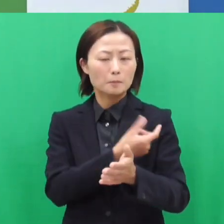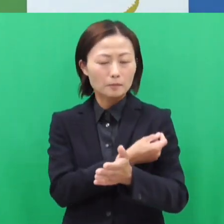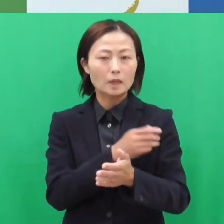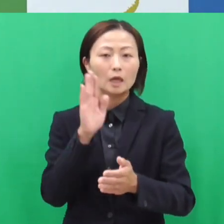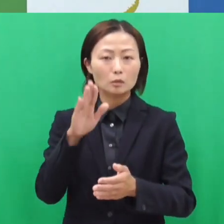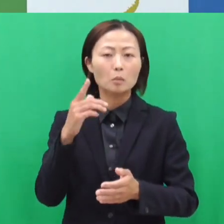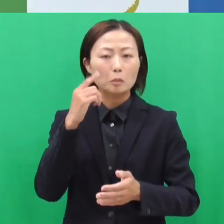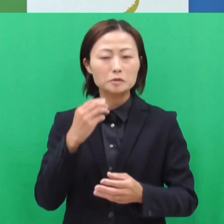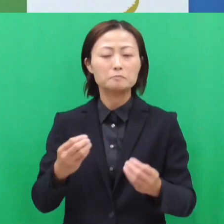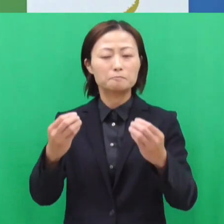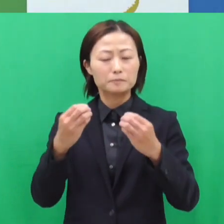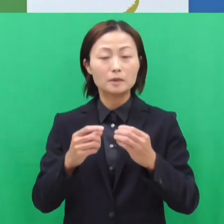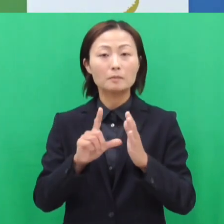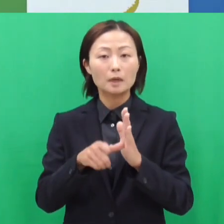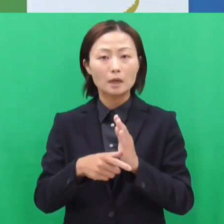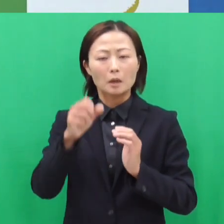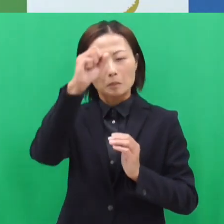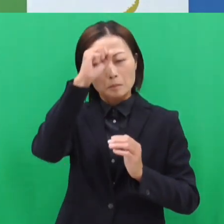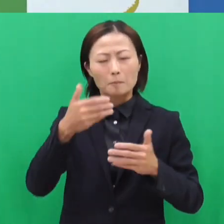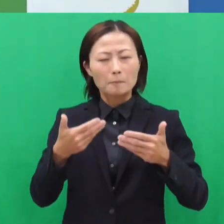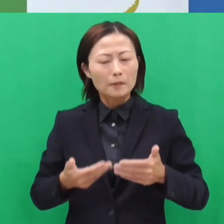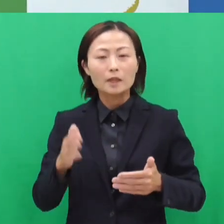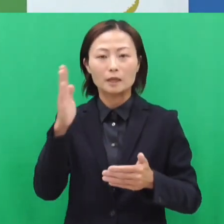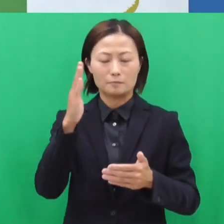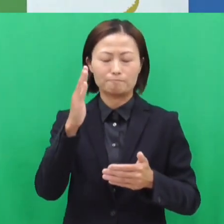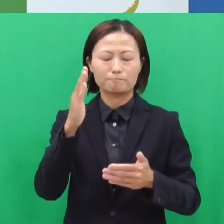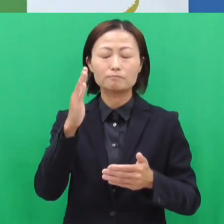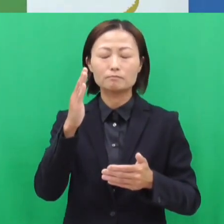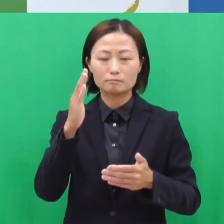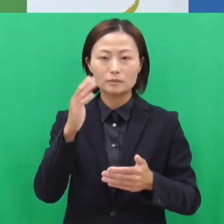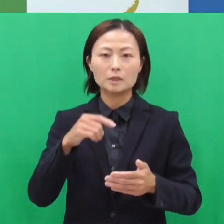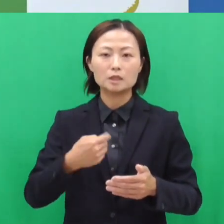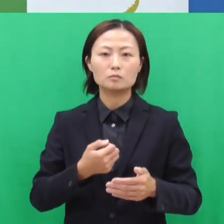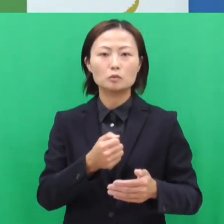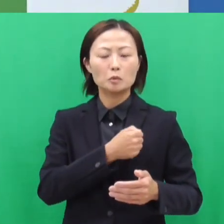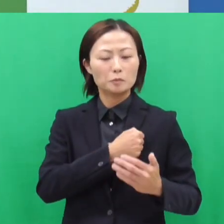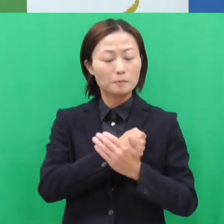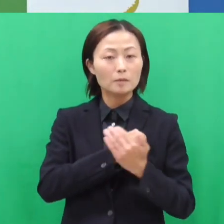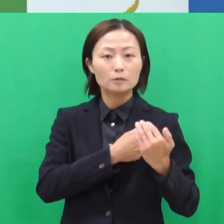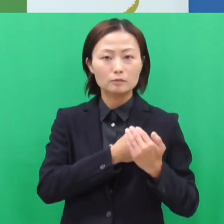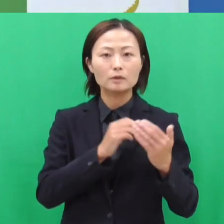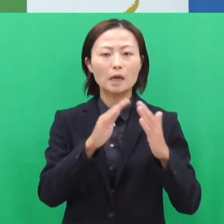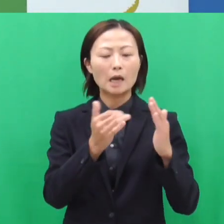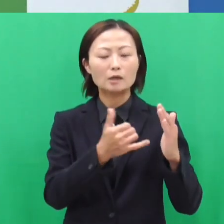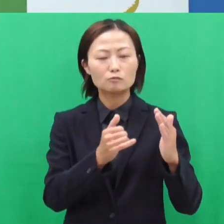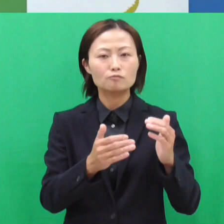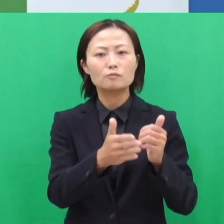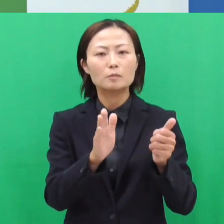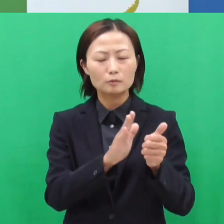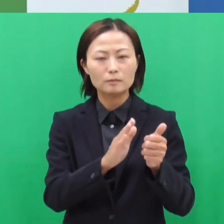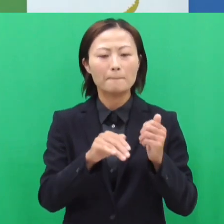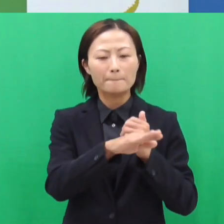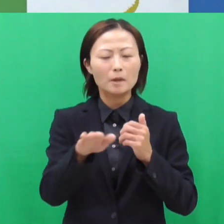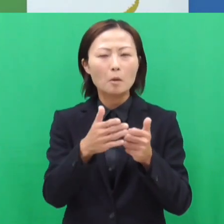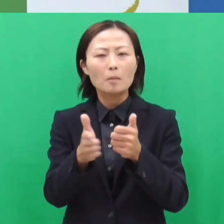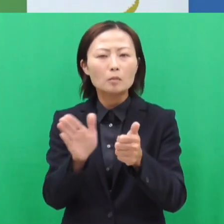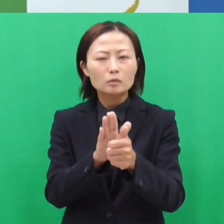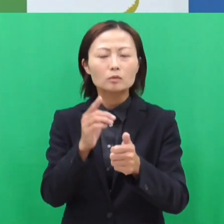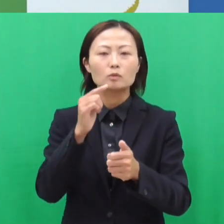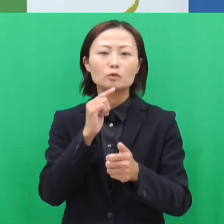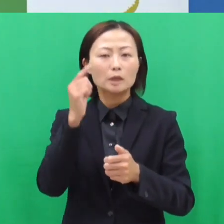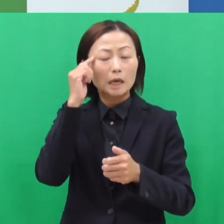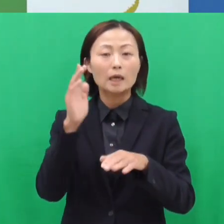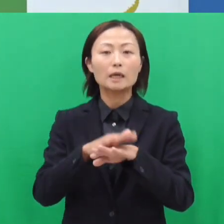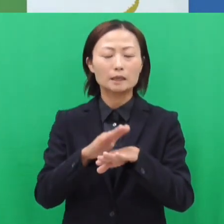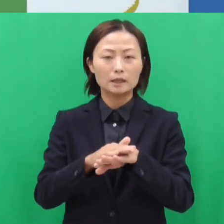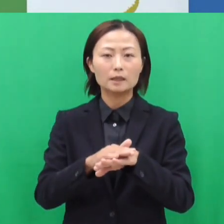で皆さんで自分の命を守る家族を守る周りの人を守るという意識を持ってですね入学していただきたいなと